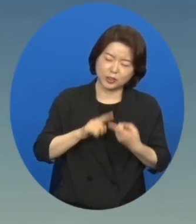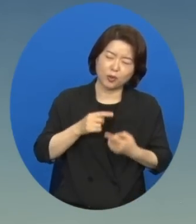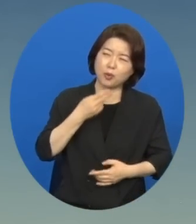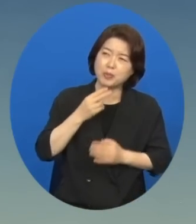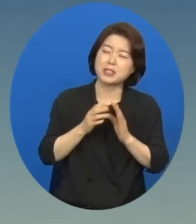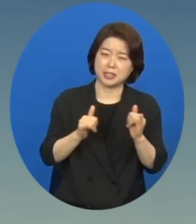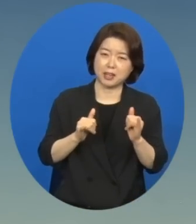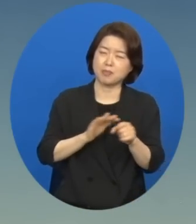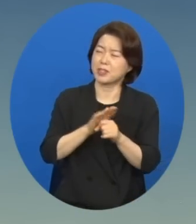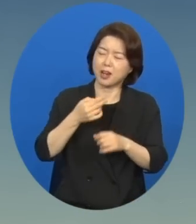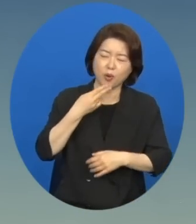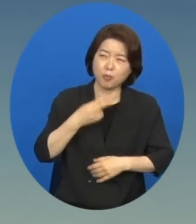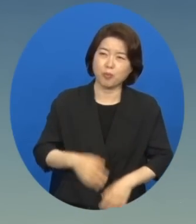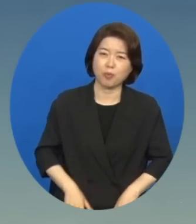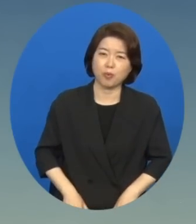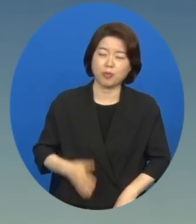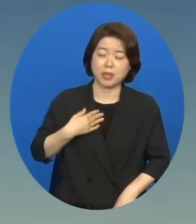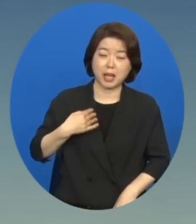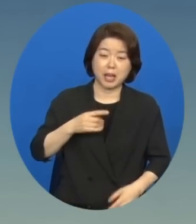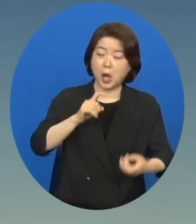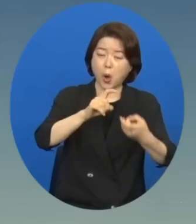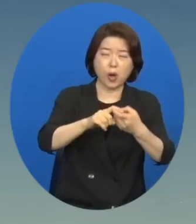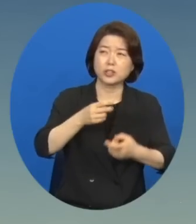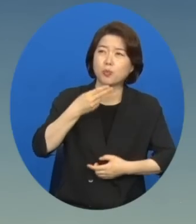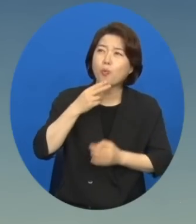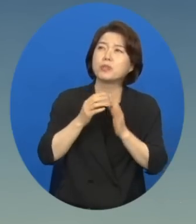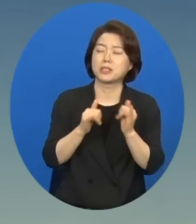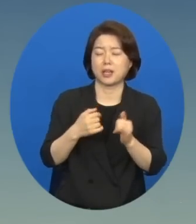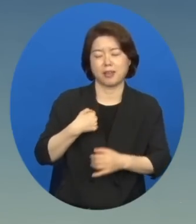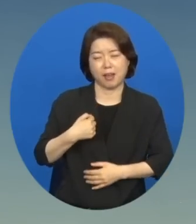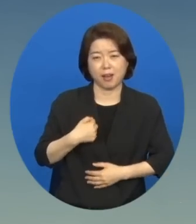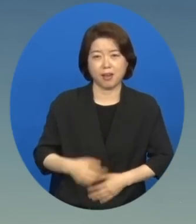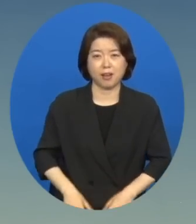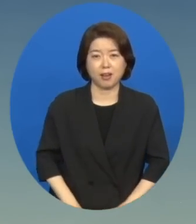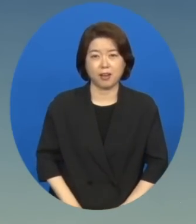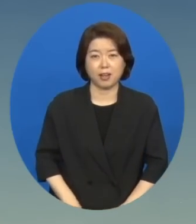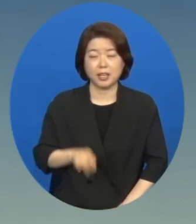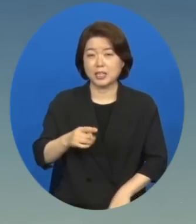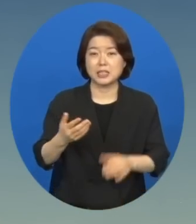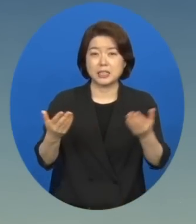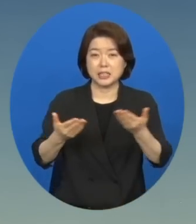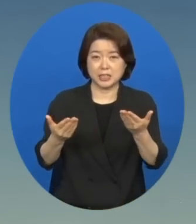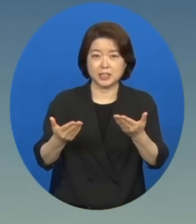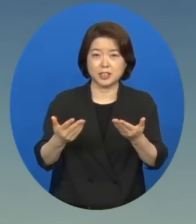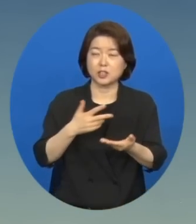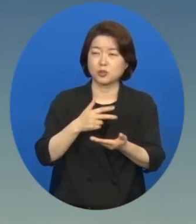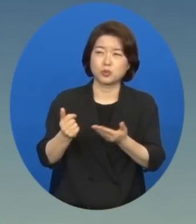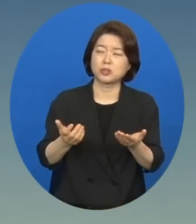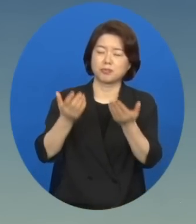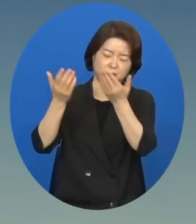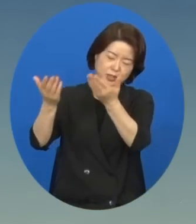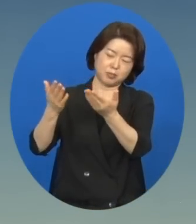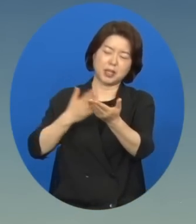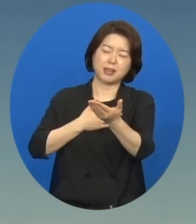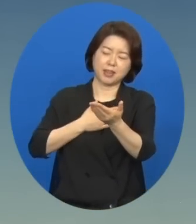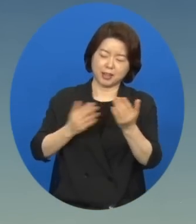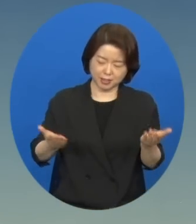저 무관심한 자예요. 하나님, 이 일을 주님 내어드려요.